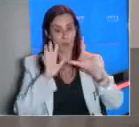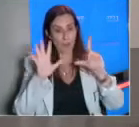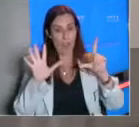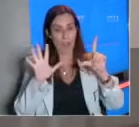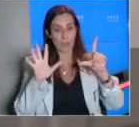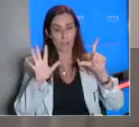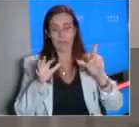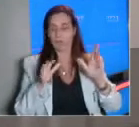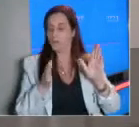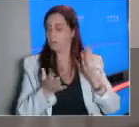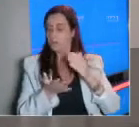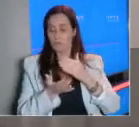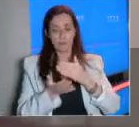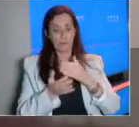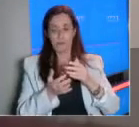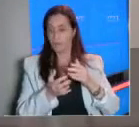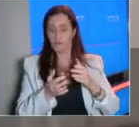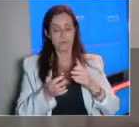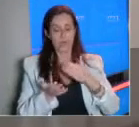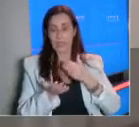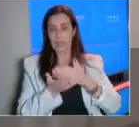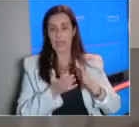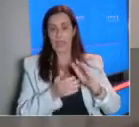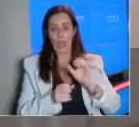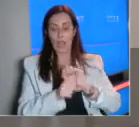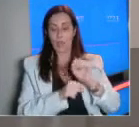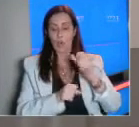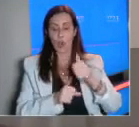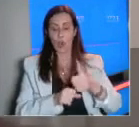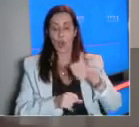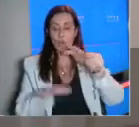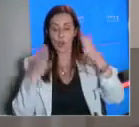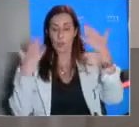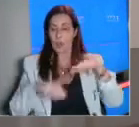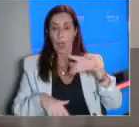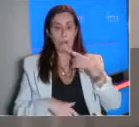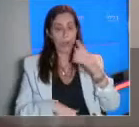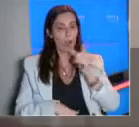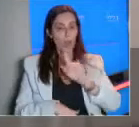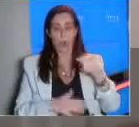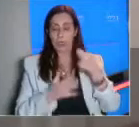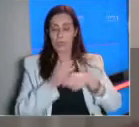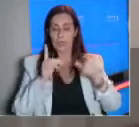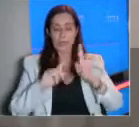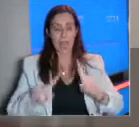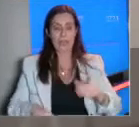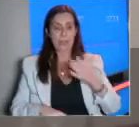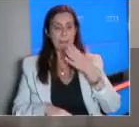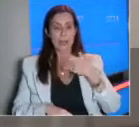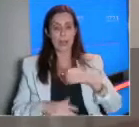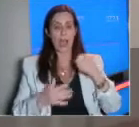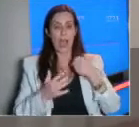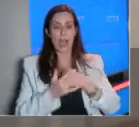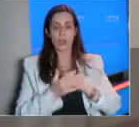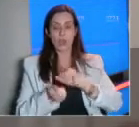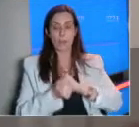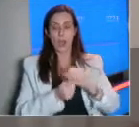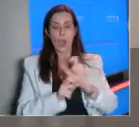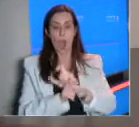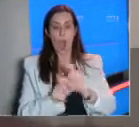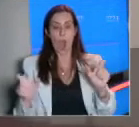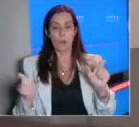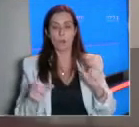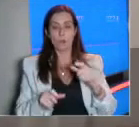ב-2017 נדחה ערעור כאמור, אומר ראש הממשלה המצרי, אנחנו לא נקנה גז מישראל עד אשר יימחק